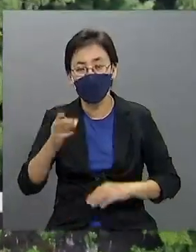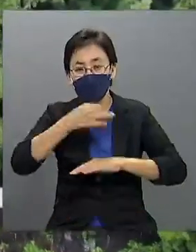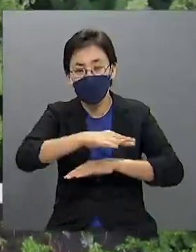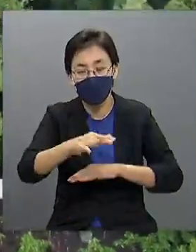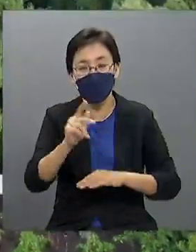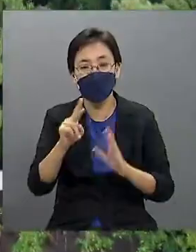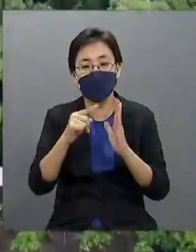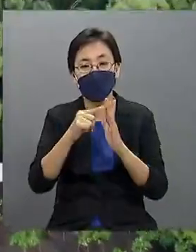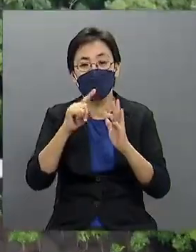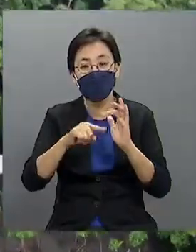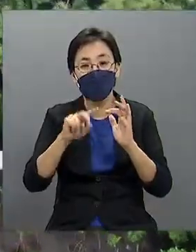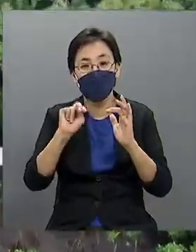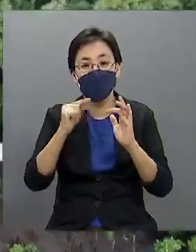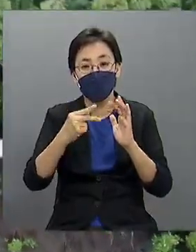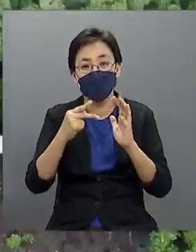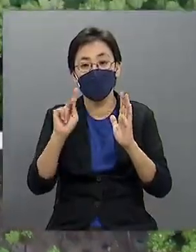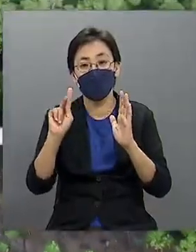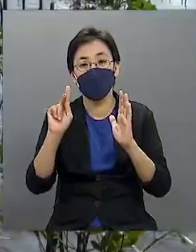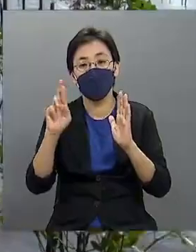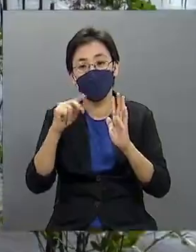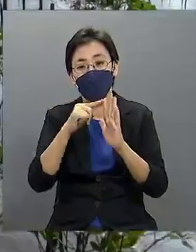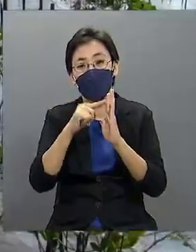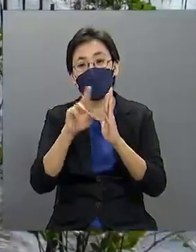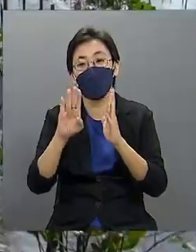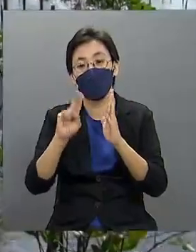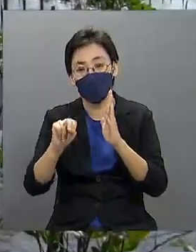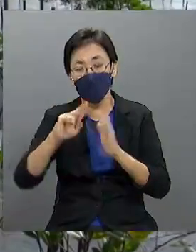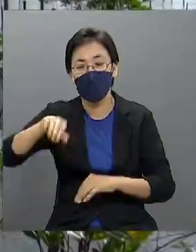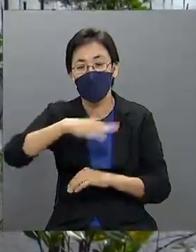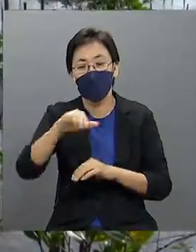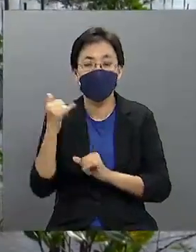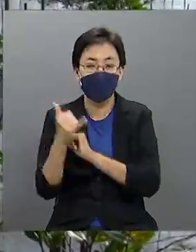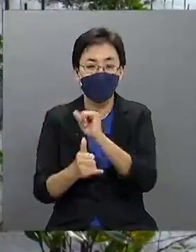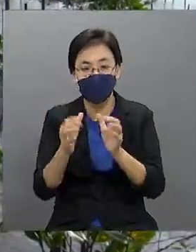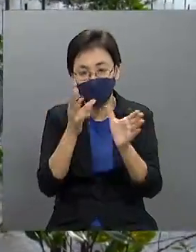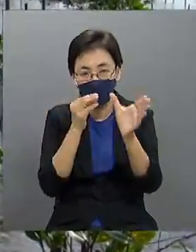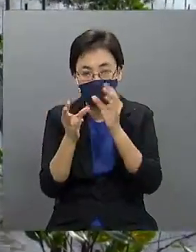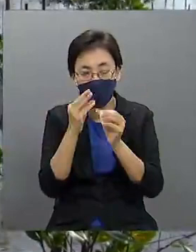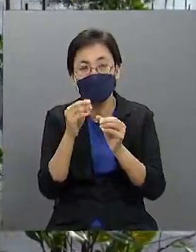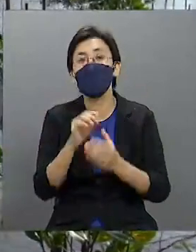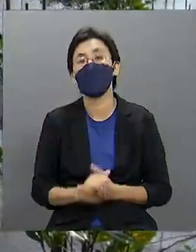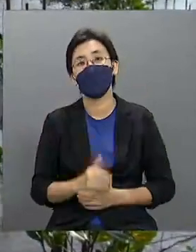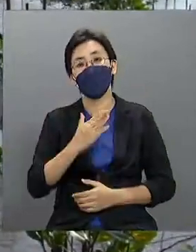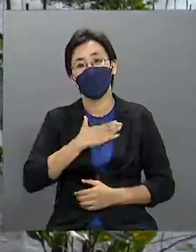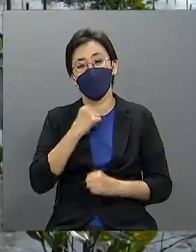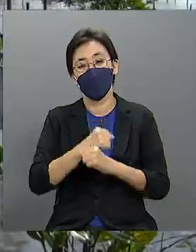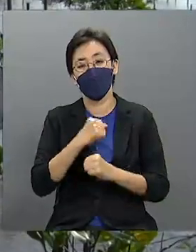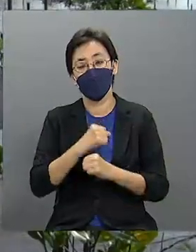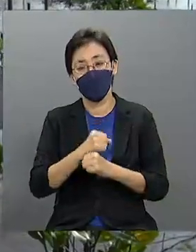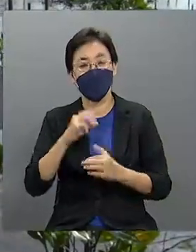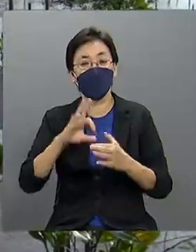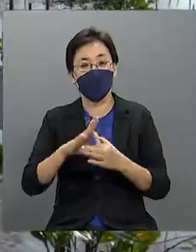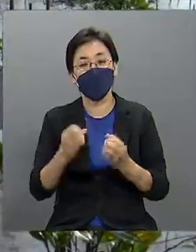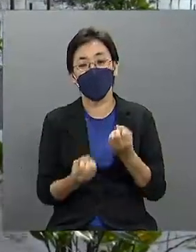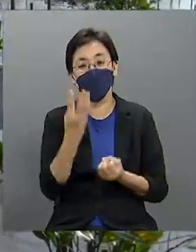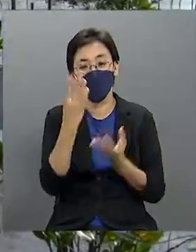้ทุกคนเข้มาเรีนรมาศึกษาทนี้เราเอง พอได้มาทำเรื่องต raspนี้เรา